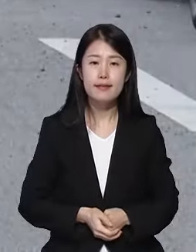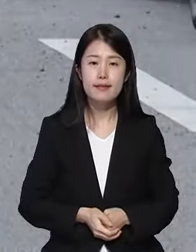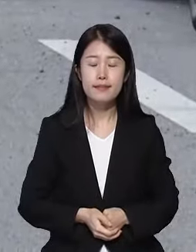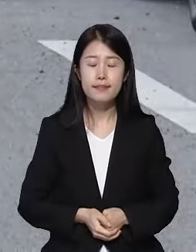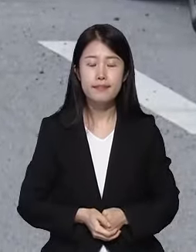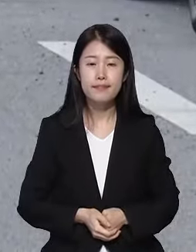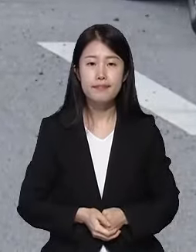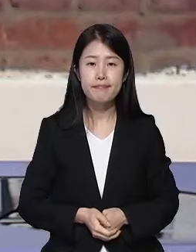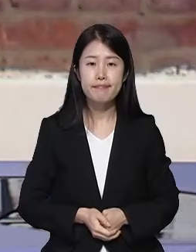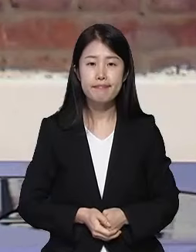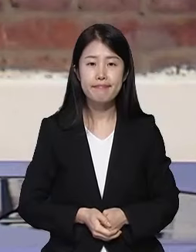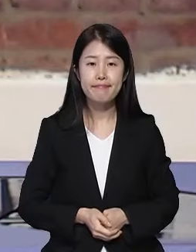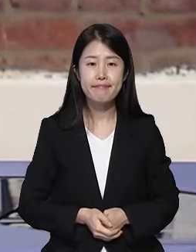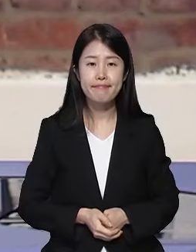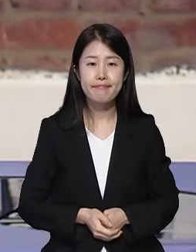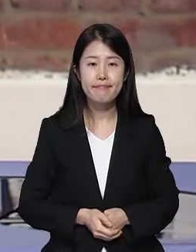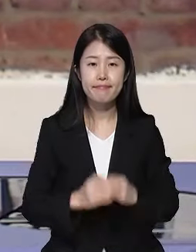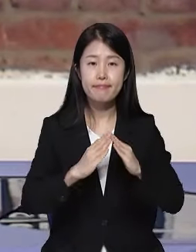정경원입니다.